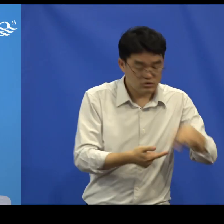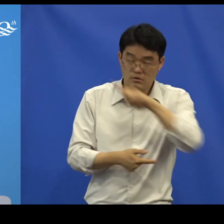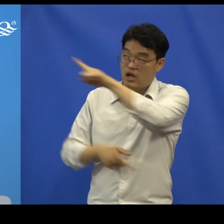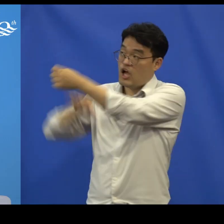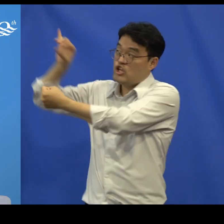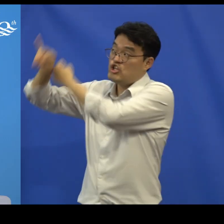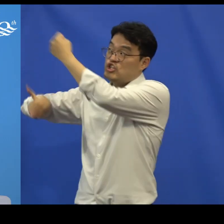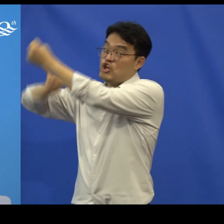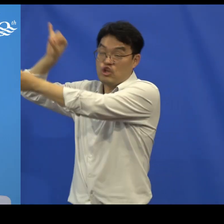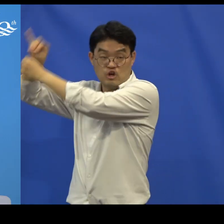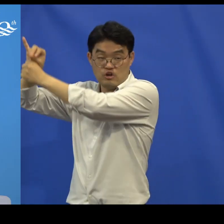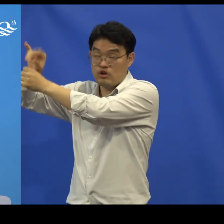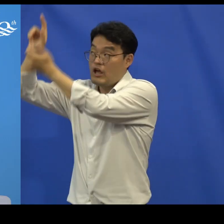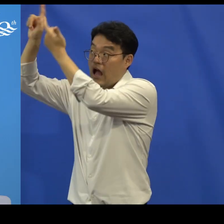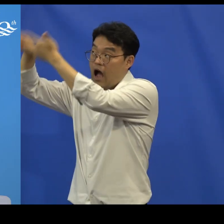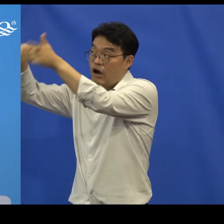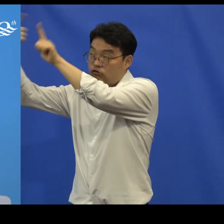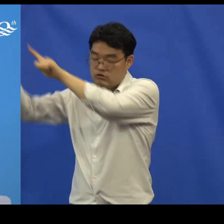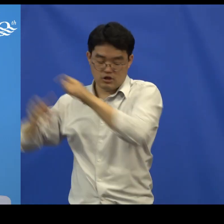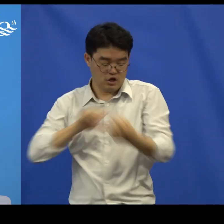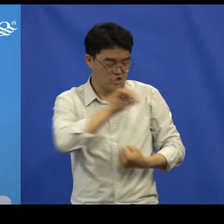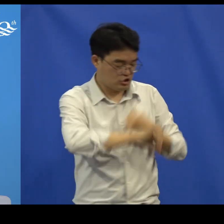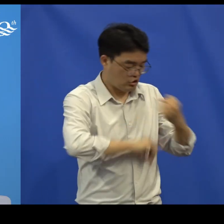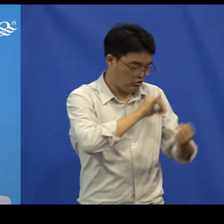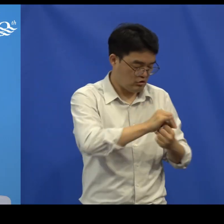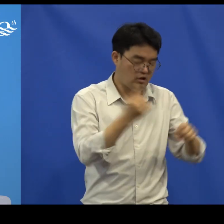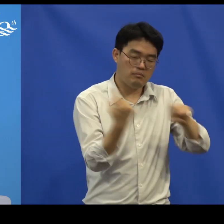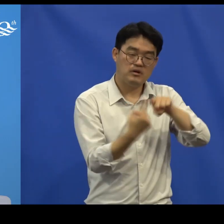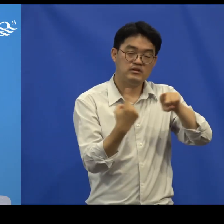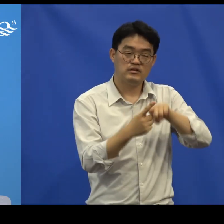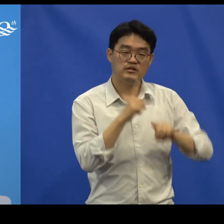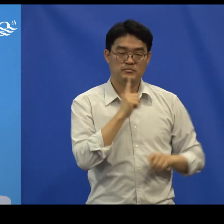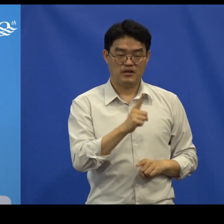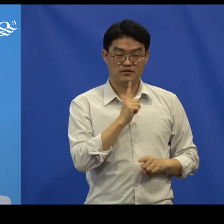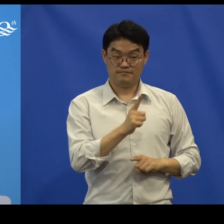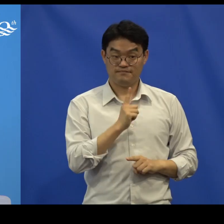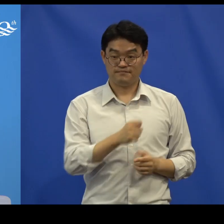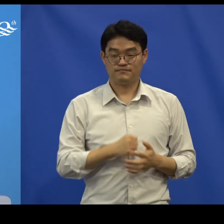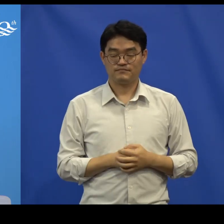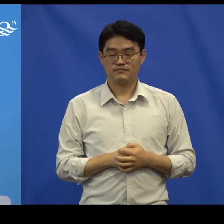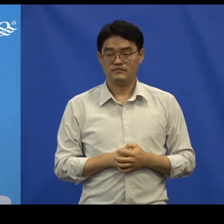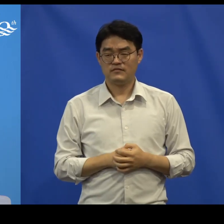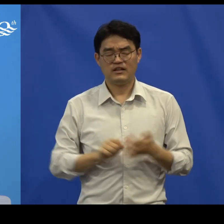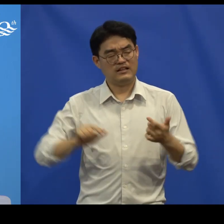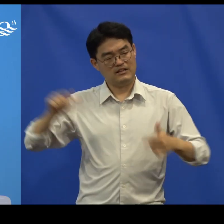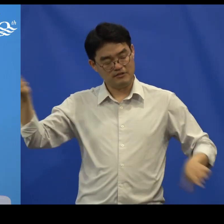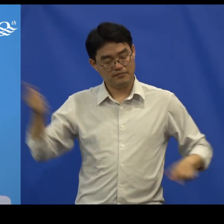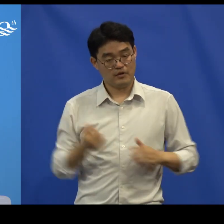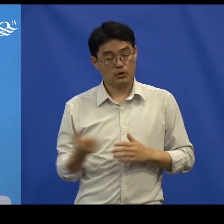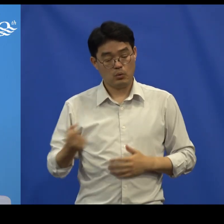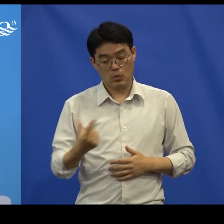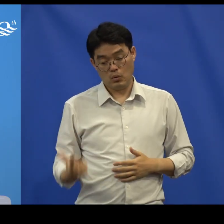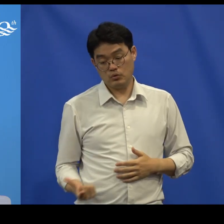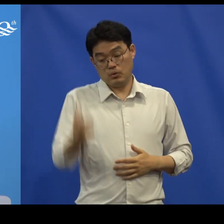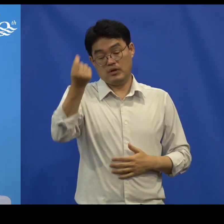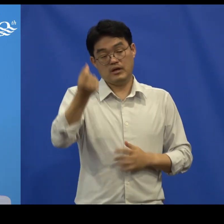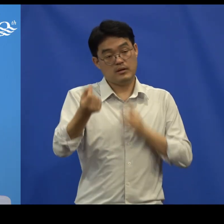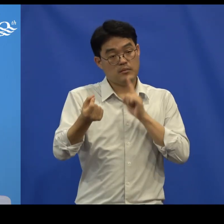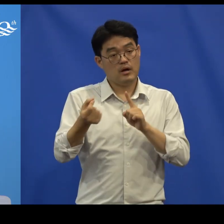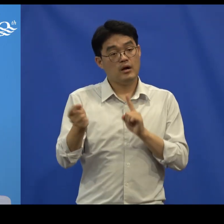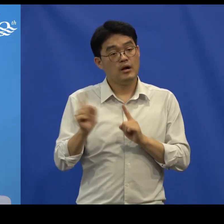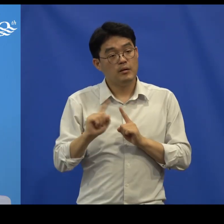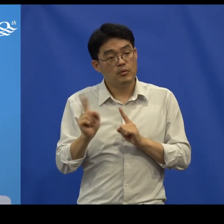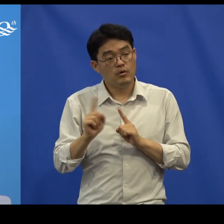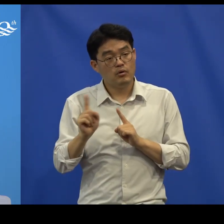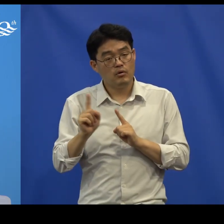둘째, 이 속히라는 이 말은 임박성을 강조하는 거예요. 임박성. 임박성을 말하는 건 뭘 의미하냐? 언제라도